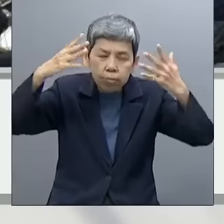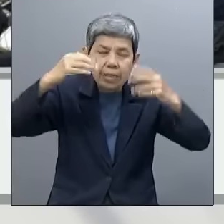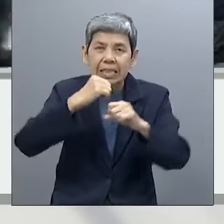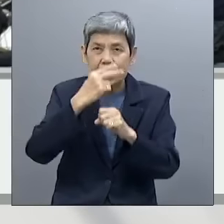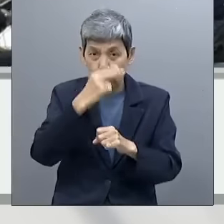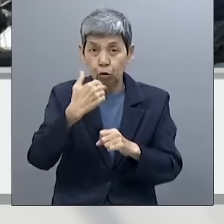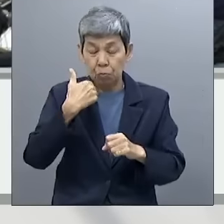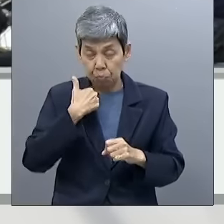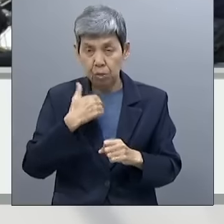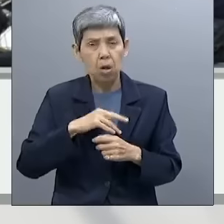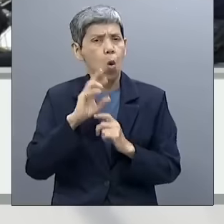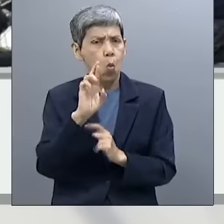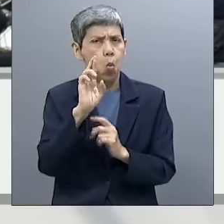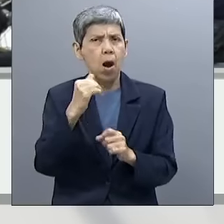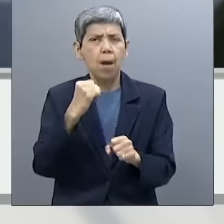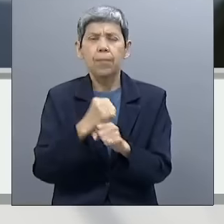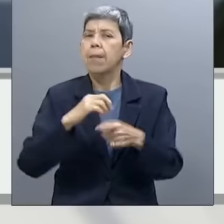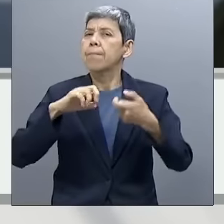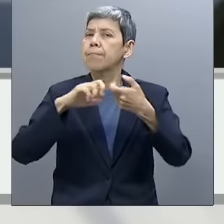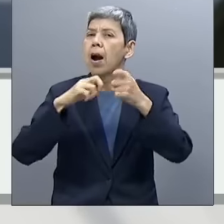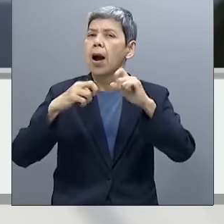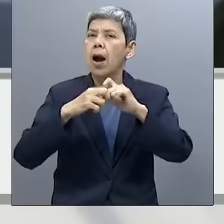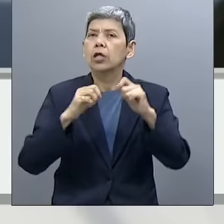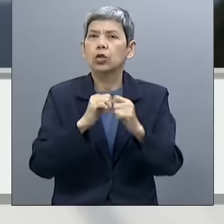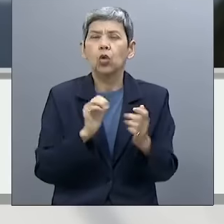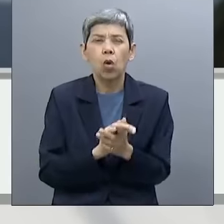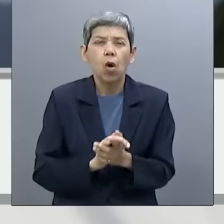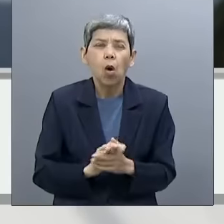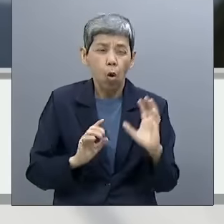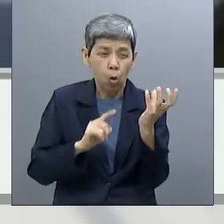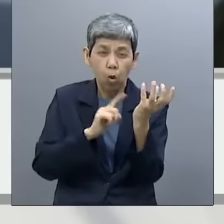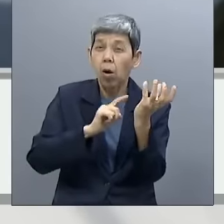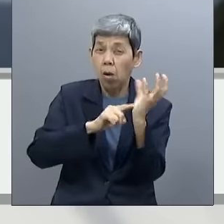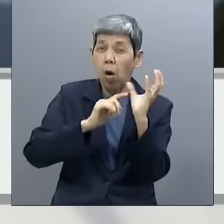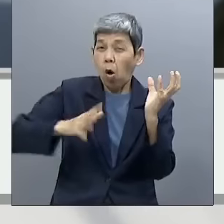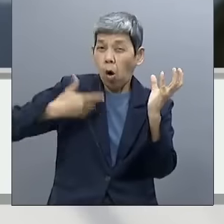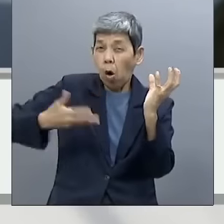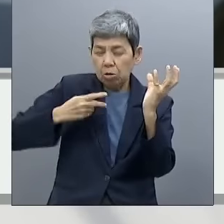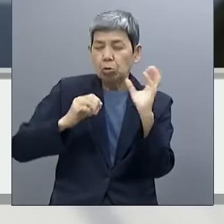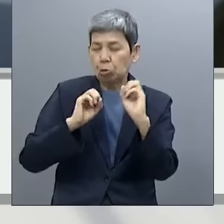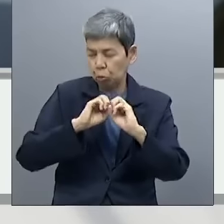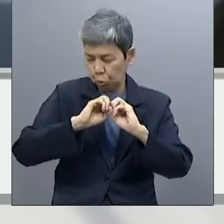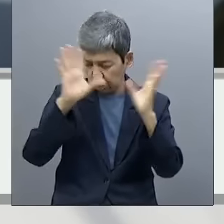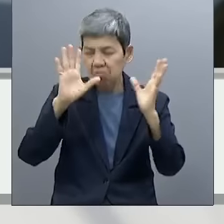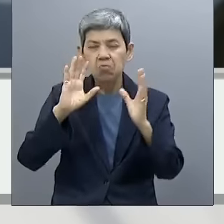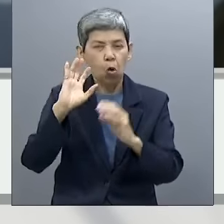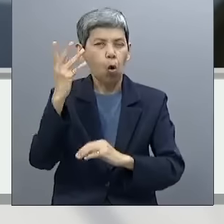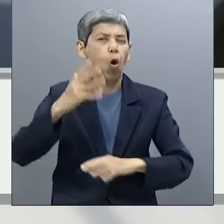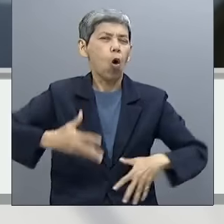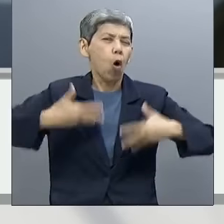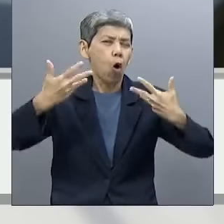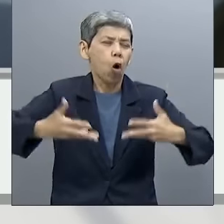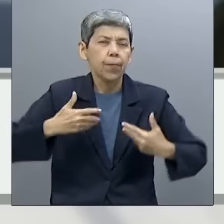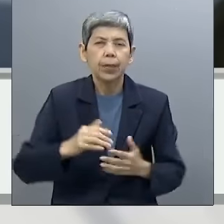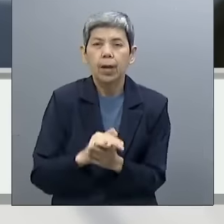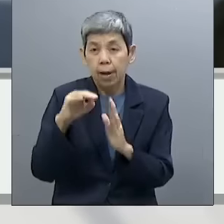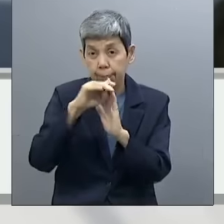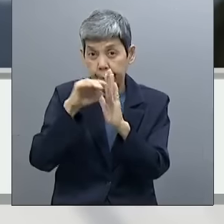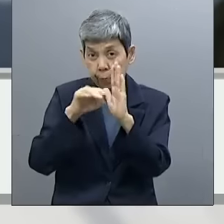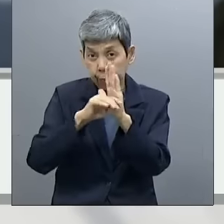ๆกับความกังวลเรื่องผลกระทบจากาวภาวะโรกโลกร้อนที่ชัดเจนขึ้นทุกทีค่ะข้อมูลจากทั้ง